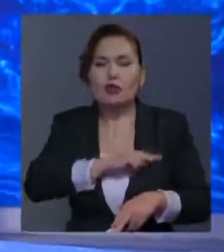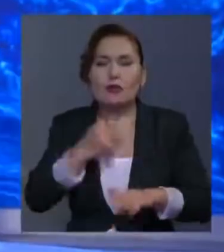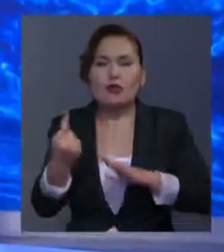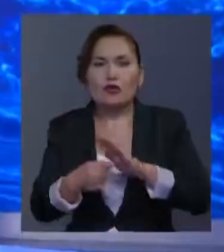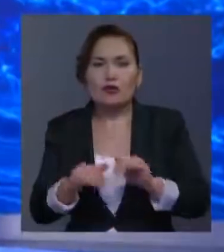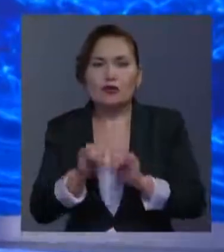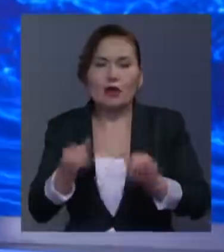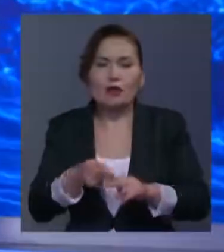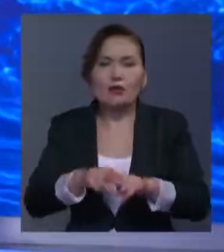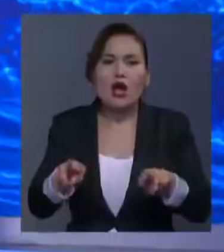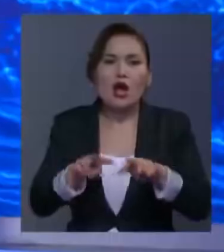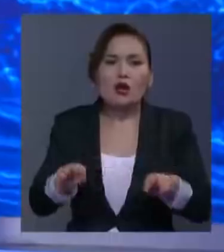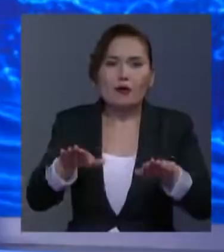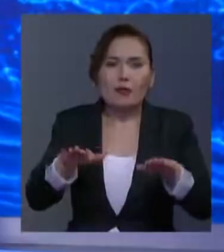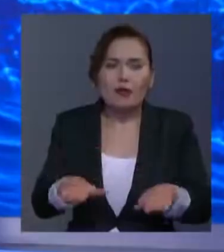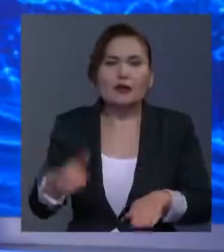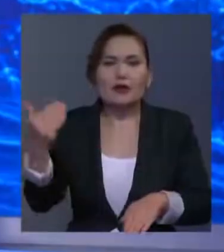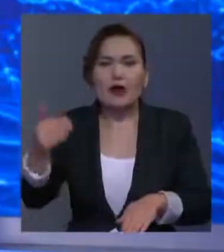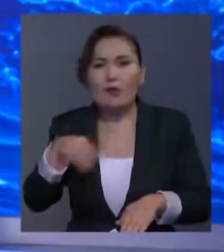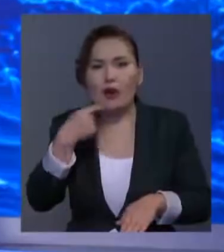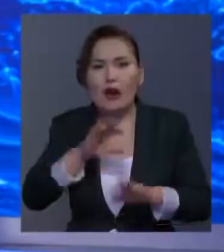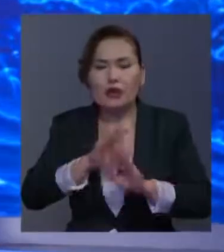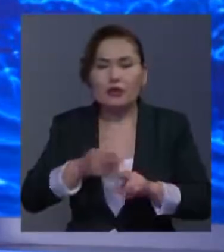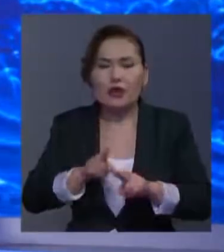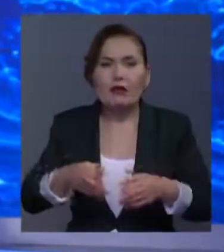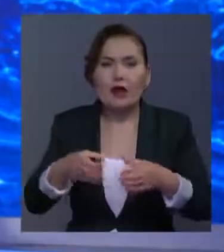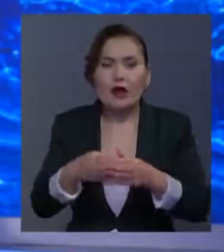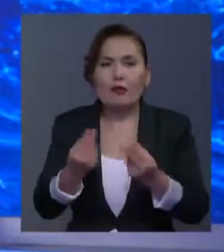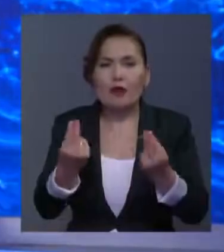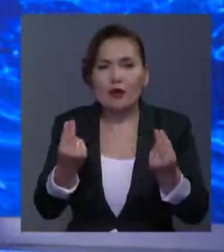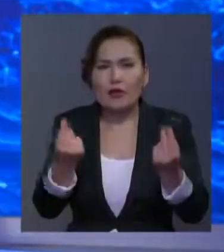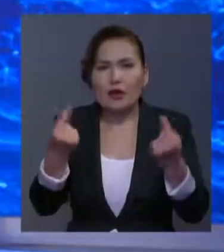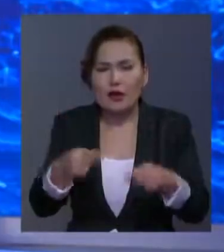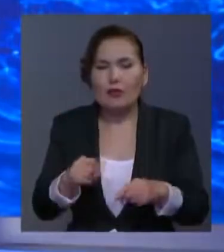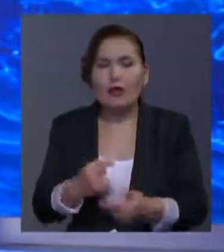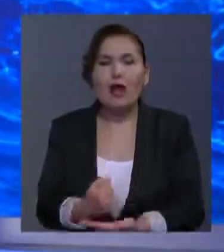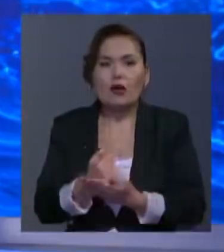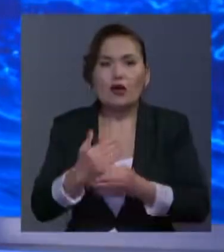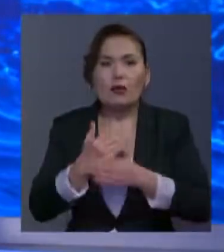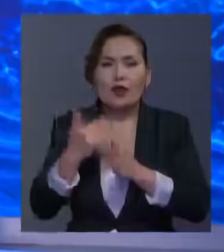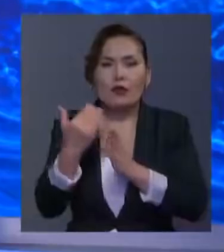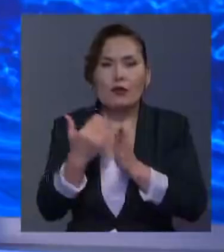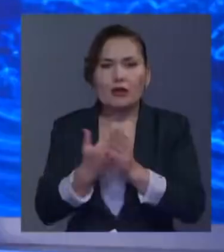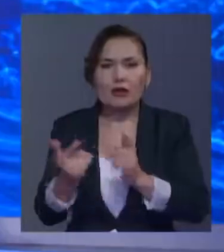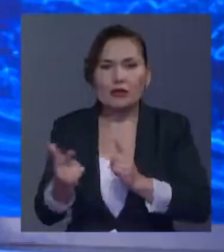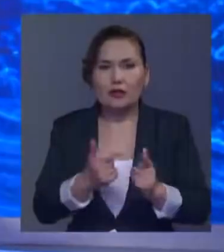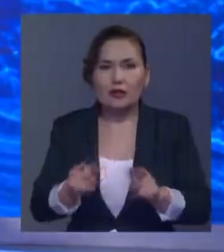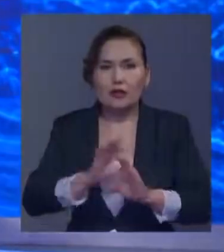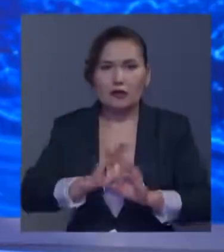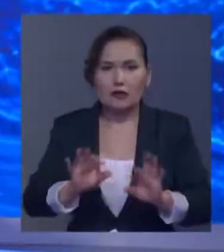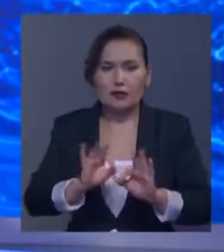толтырды. Үкімет жергілікті туристік компанияларға дағдарысты еңсеру үшін қолдау бағдарламасын дайындады. Толығырақ келесі